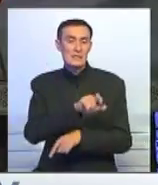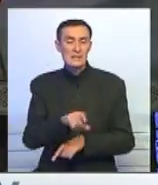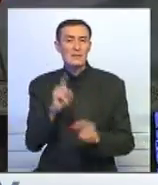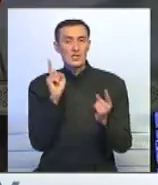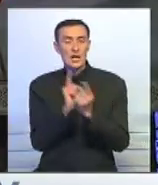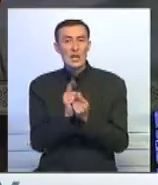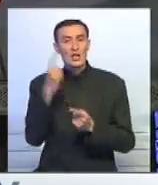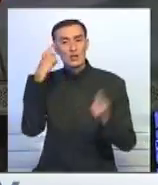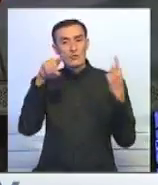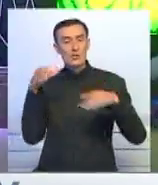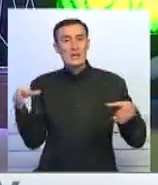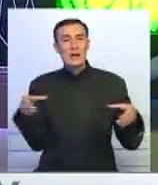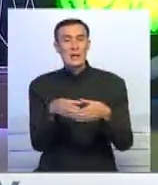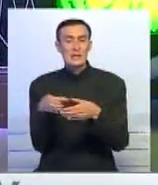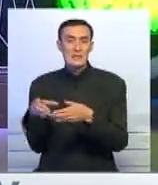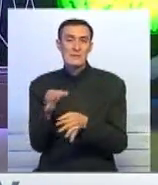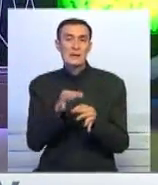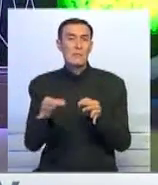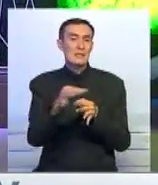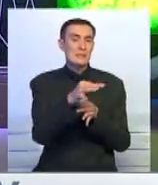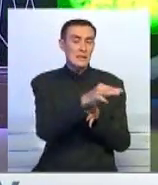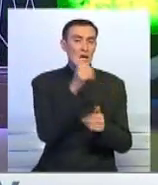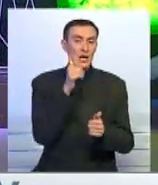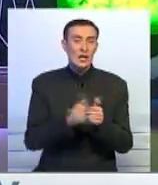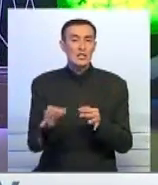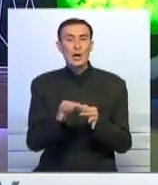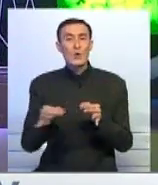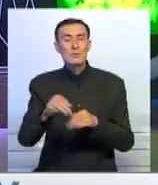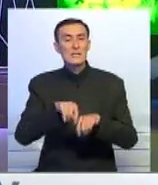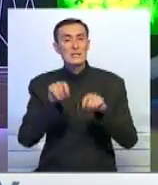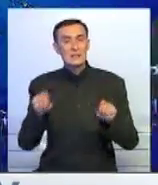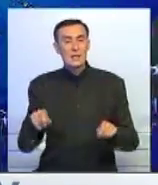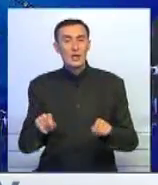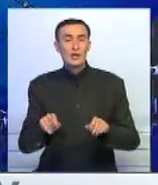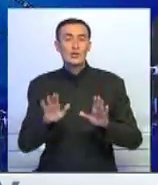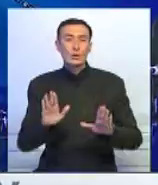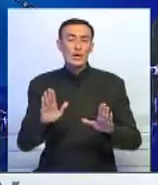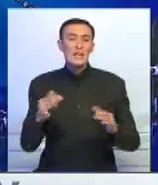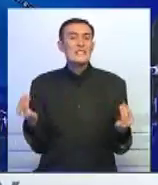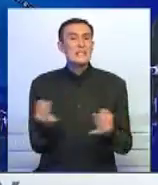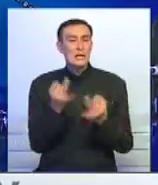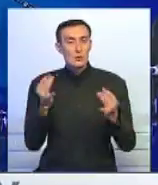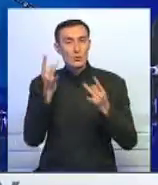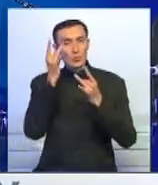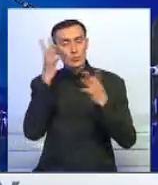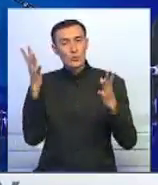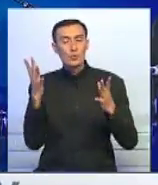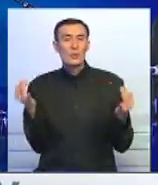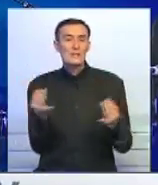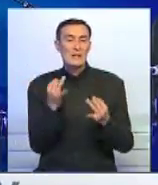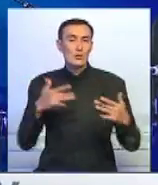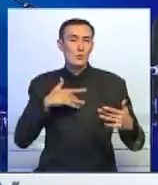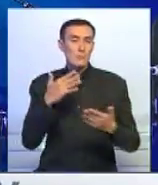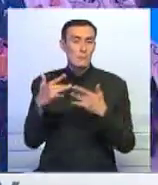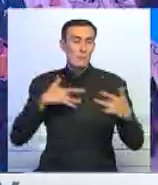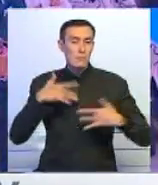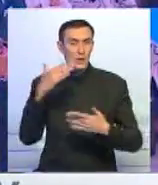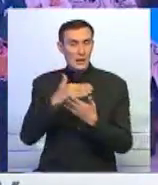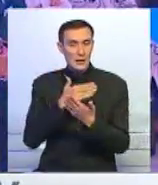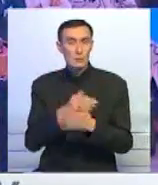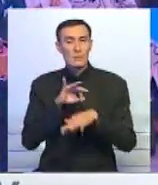встречали творческие коллективы со всех областей. Каждый из регионов организовал не только насыщенную культурно-развлекательную программу, но и